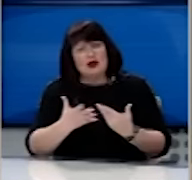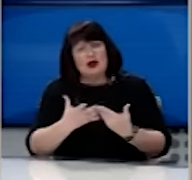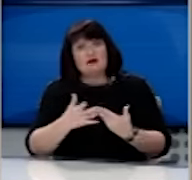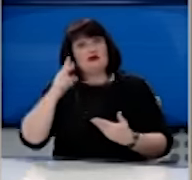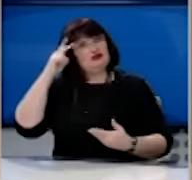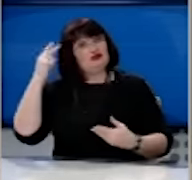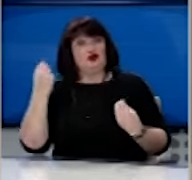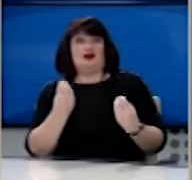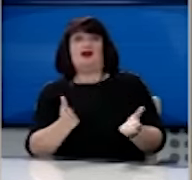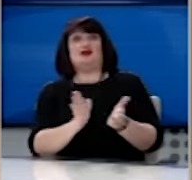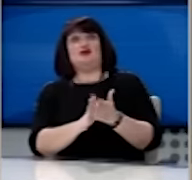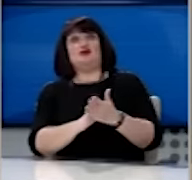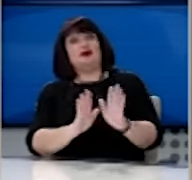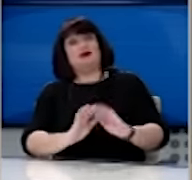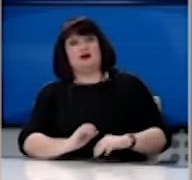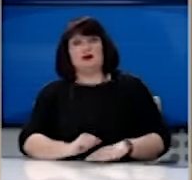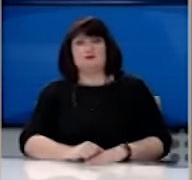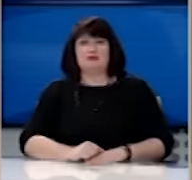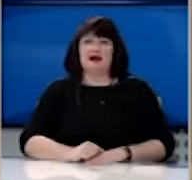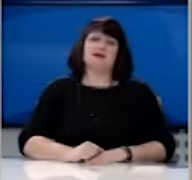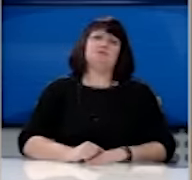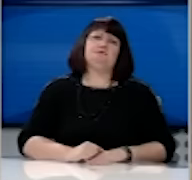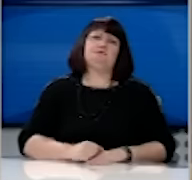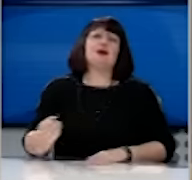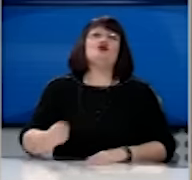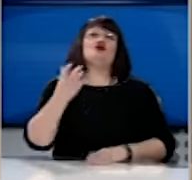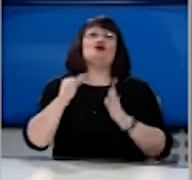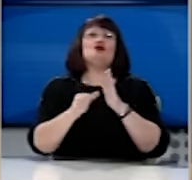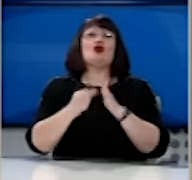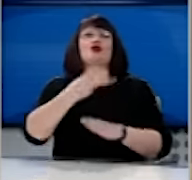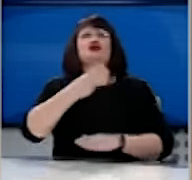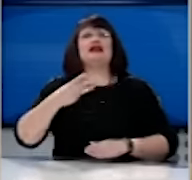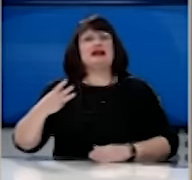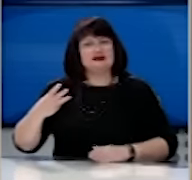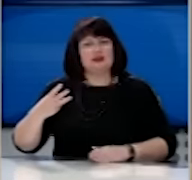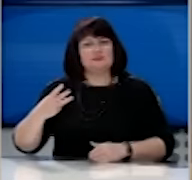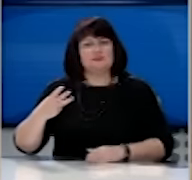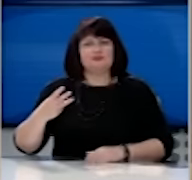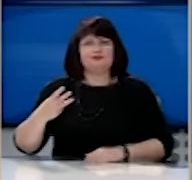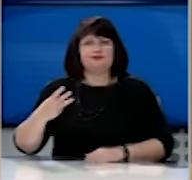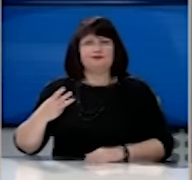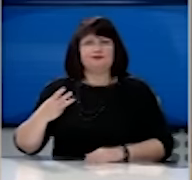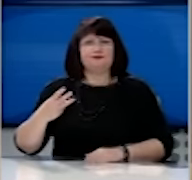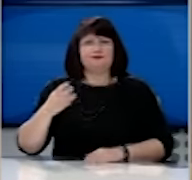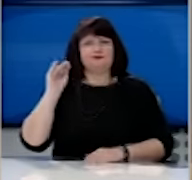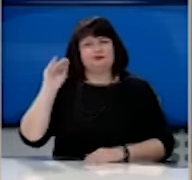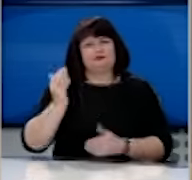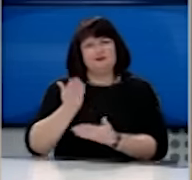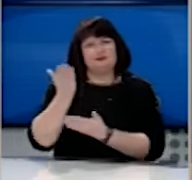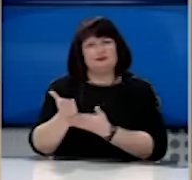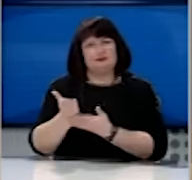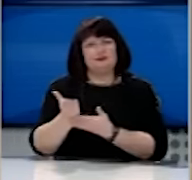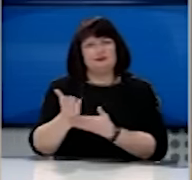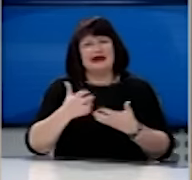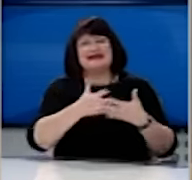Εφιέστατο. Ή ο νέος πρόεδρος του ΣΥΡΙΖΑ που πρότεινε στο ΣΕΒ να